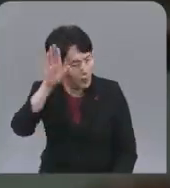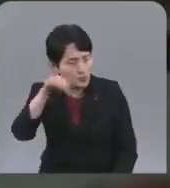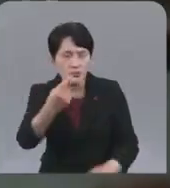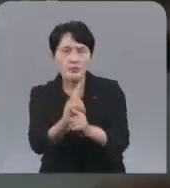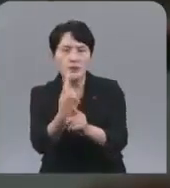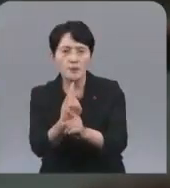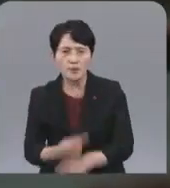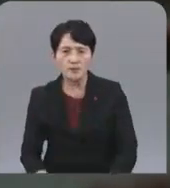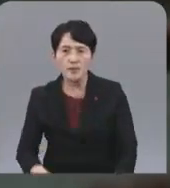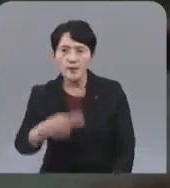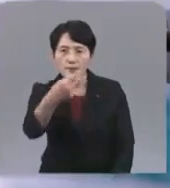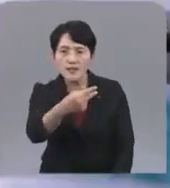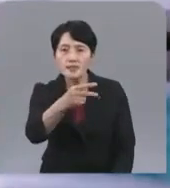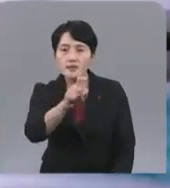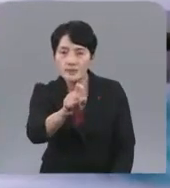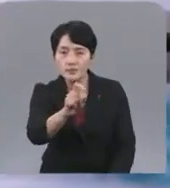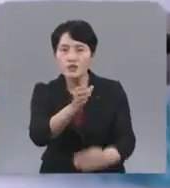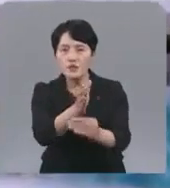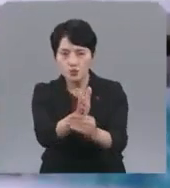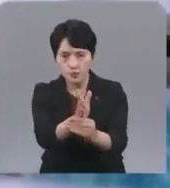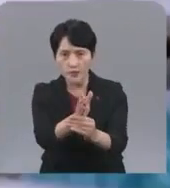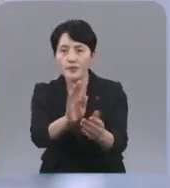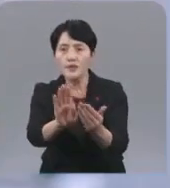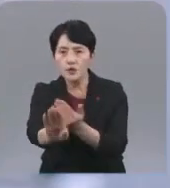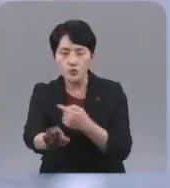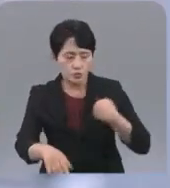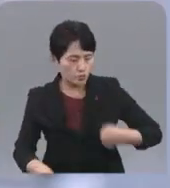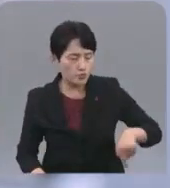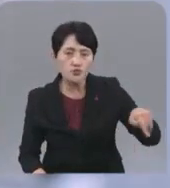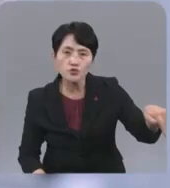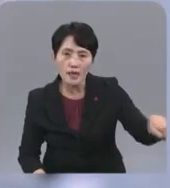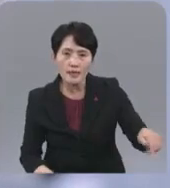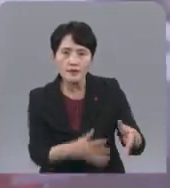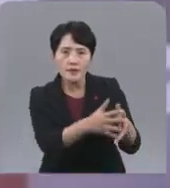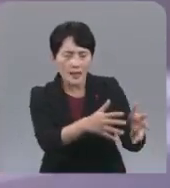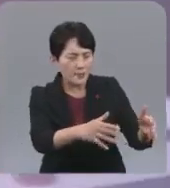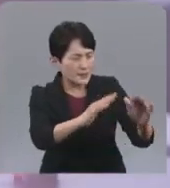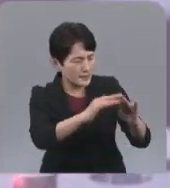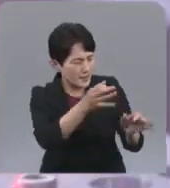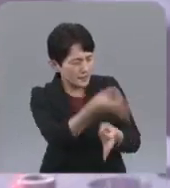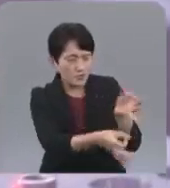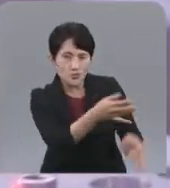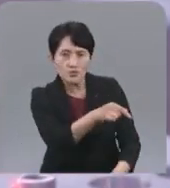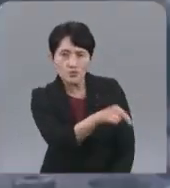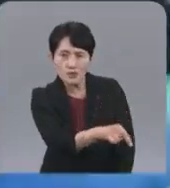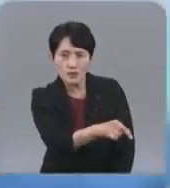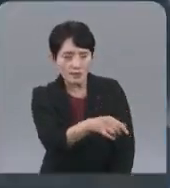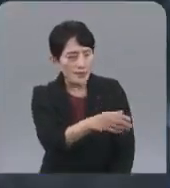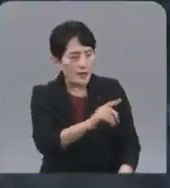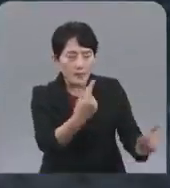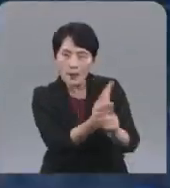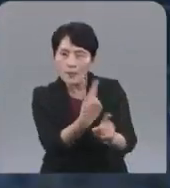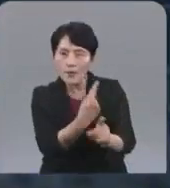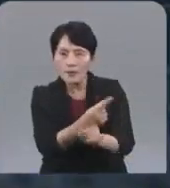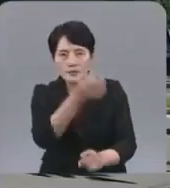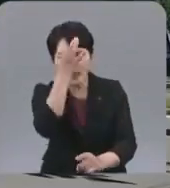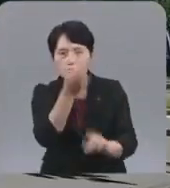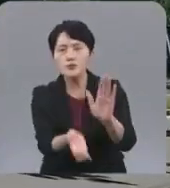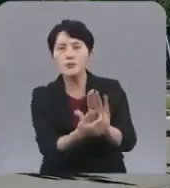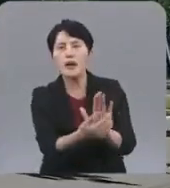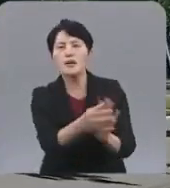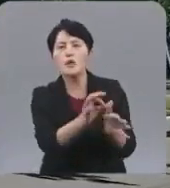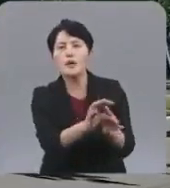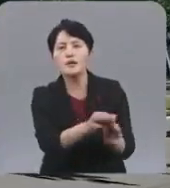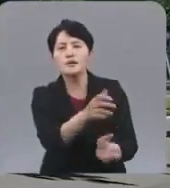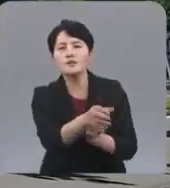Pékin a fait de la consommation et des industries de pointe son moteur de croissance alors qu'il s'était concentré plutôt sur les investissements dans l'immobilier